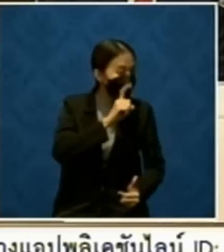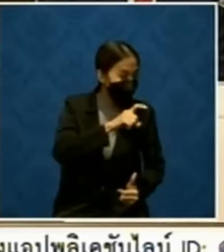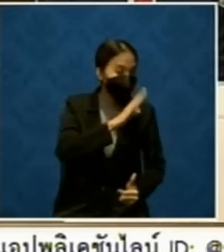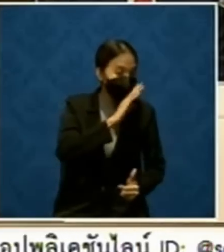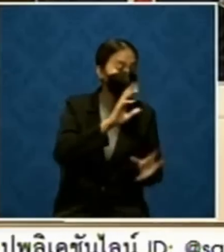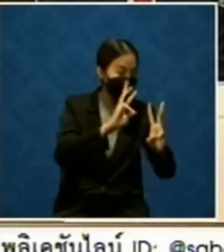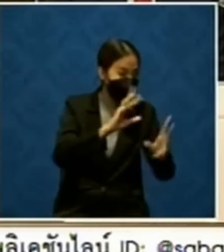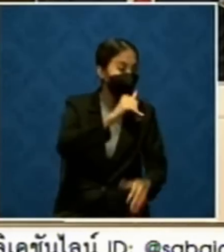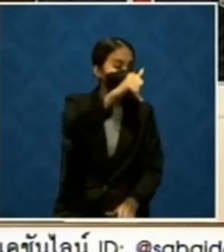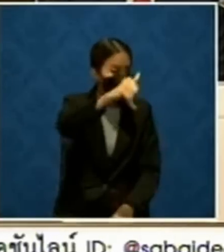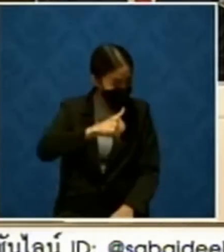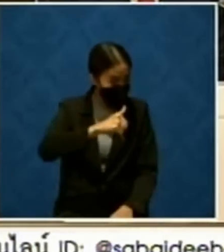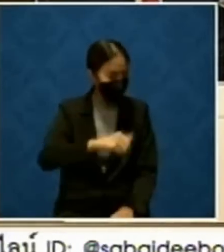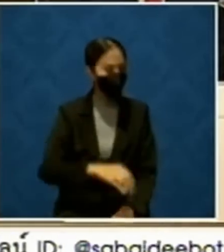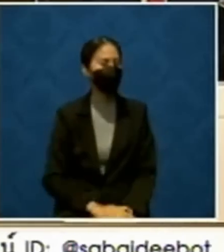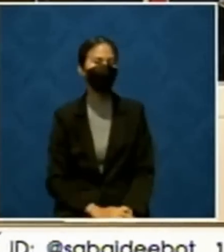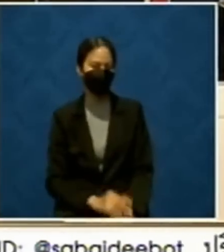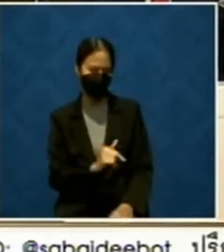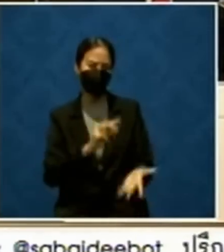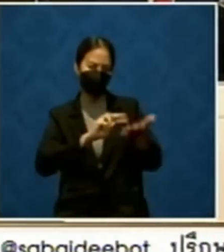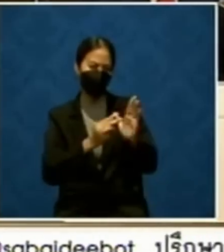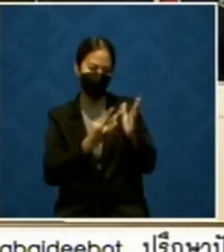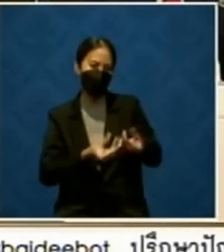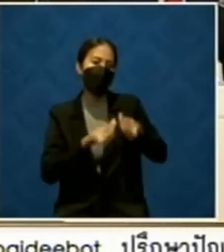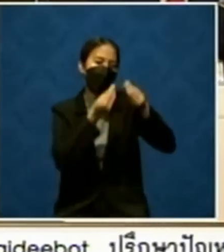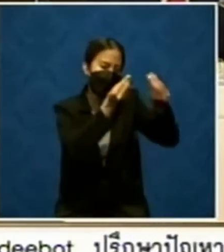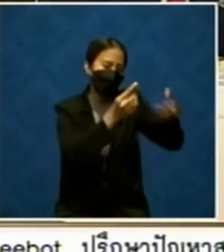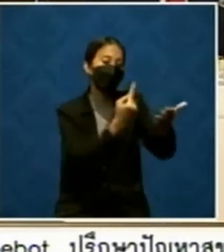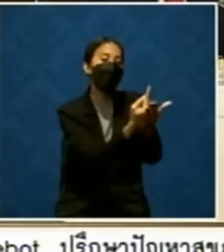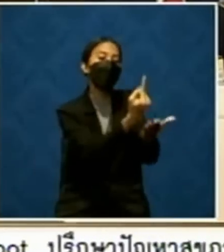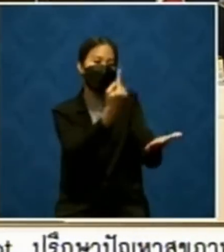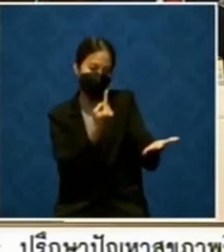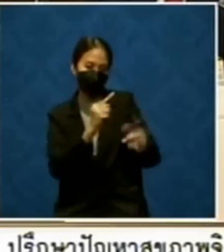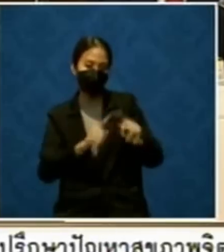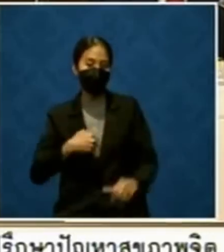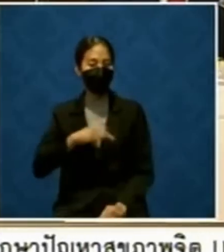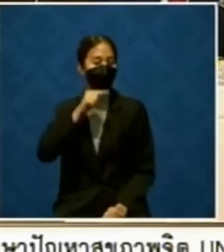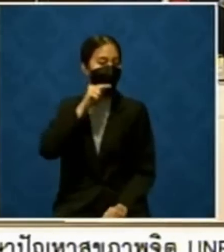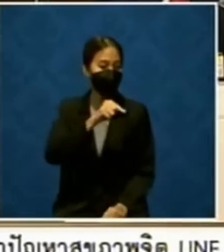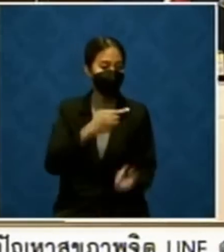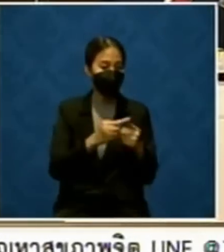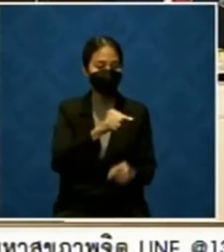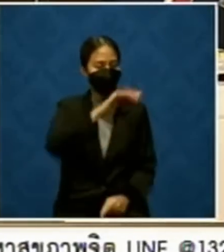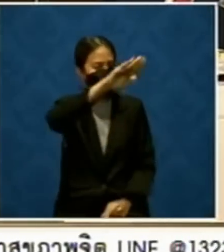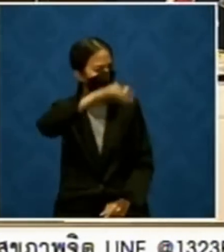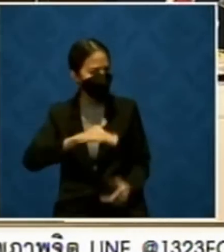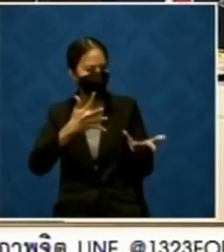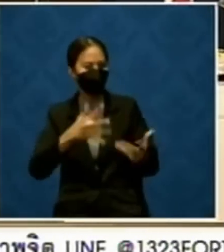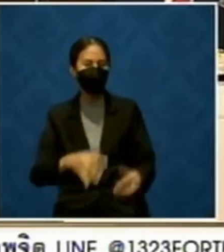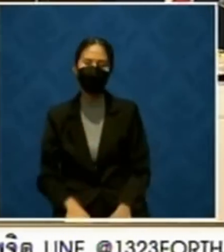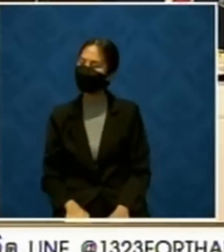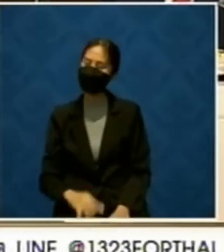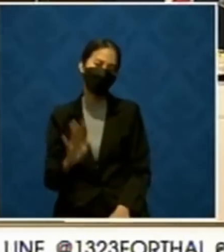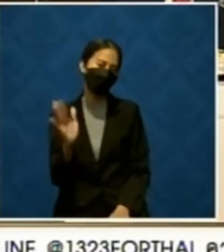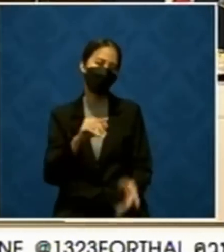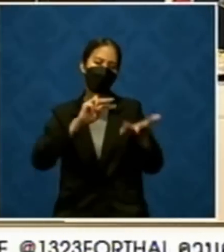ตอบได้ไหมอยางนี้ถึงเรียกวมอบหมายถ้ามอบหมเฉพะสงonde occurred undueไมมคนมาตอบ.ไมใชมอบหมาย.ผมถวไม